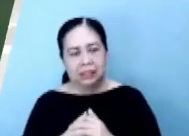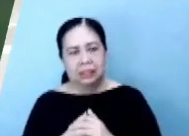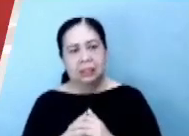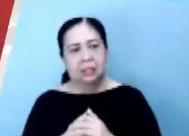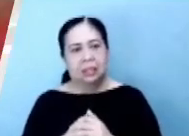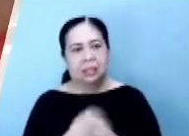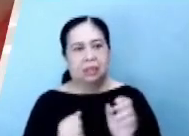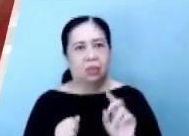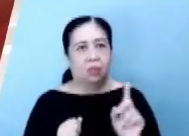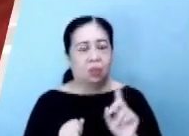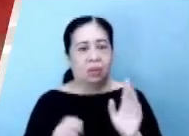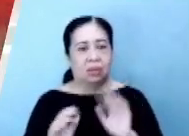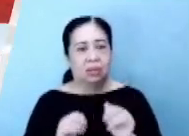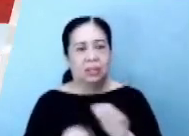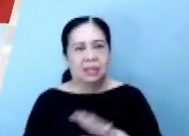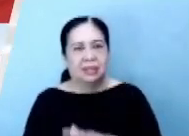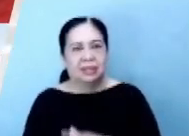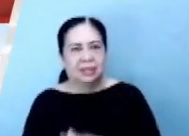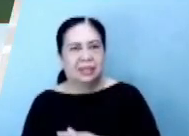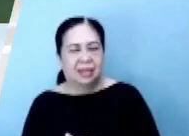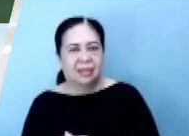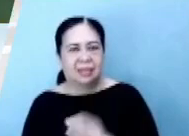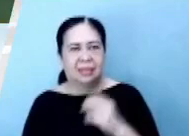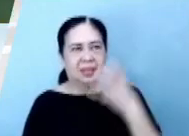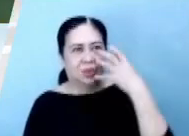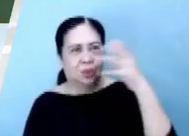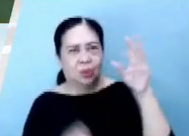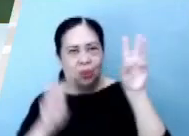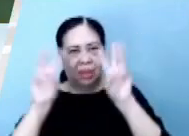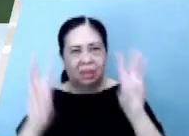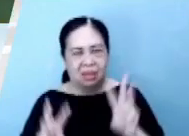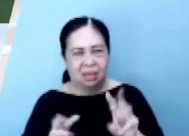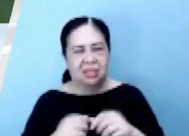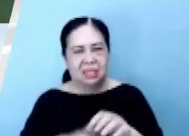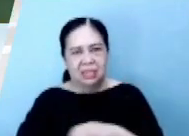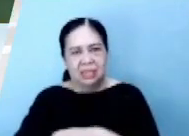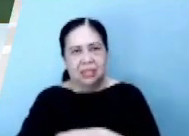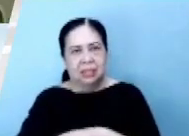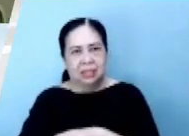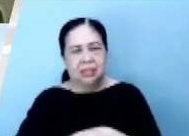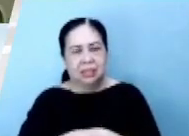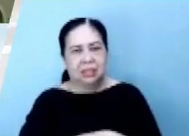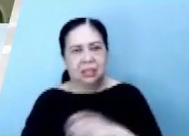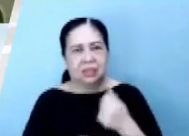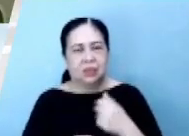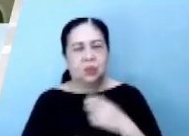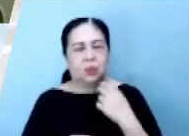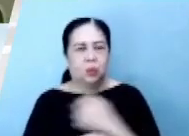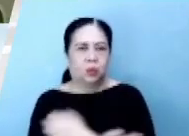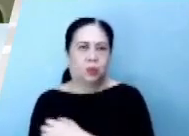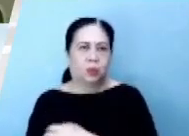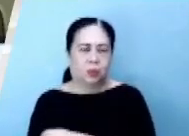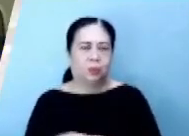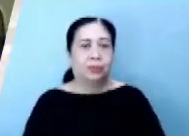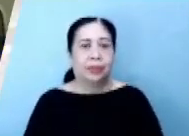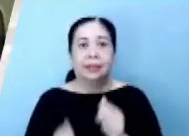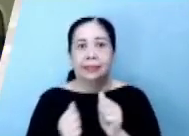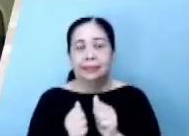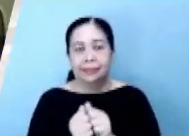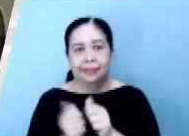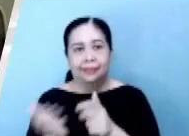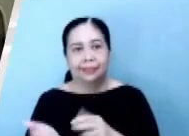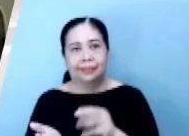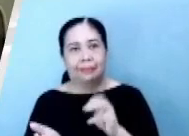po niya ay stress at yung panahon. Tulad po ngayon, mainit. Yun po ang nakakatiga. Katuwangang Medilinx